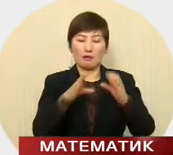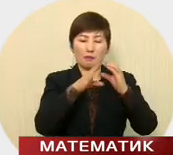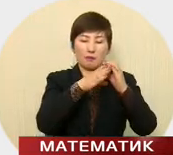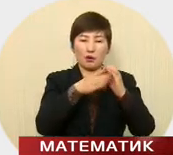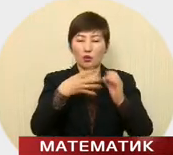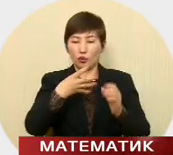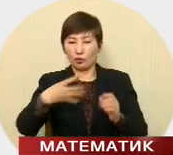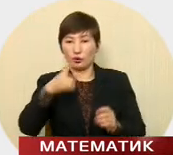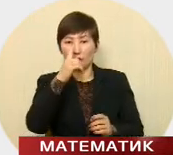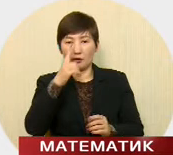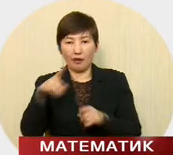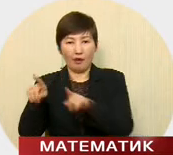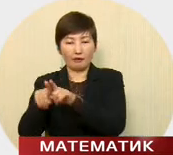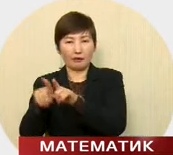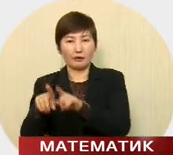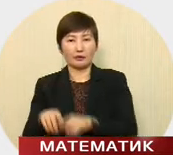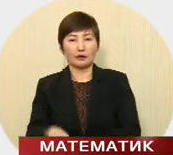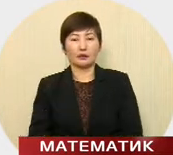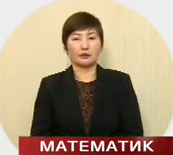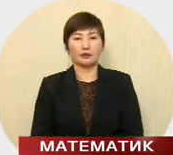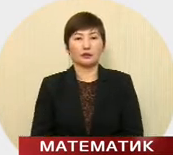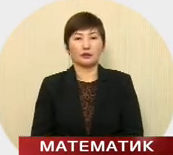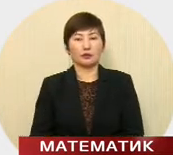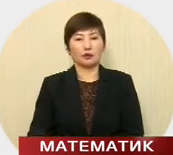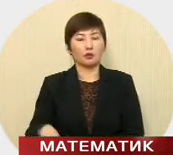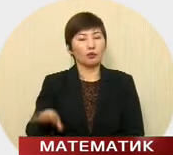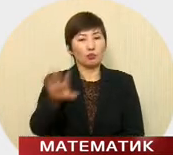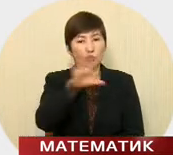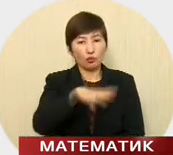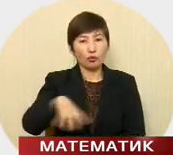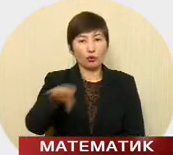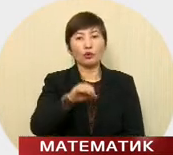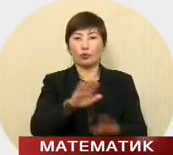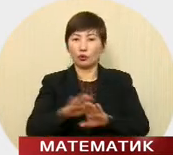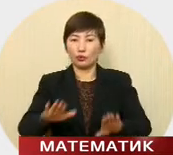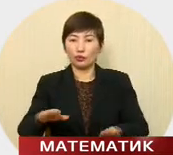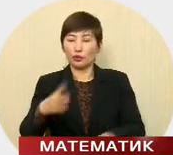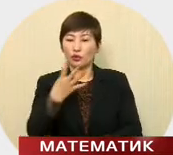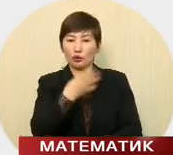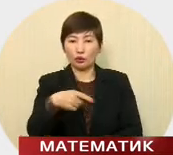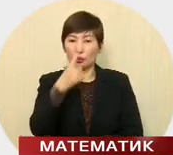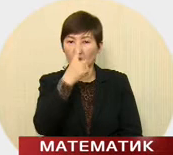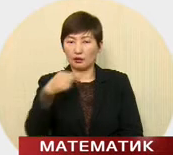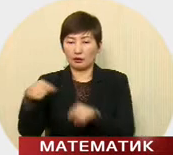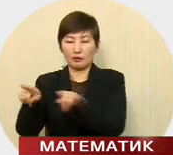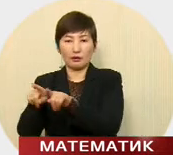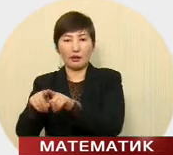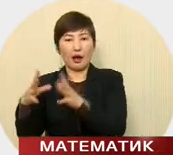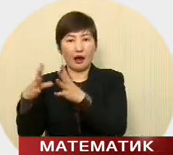байна. За тэгэхээр дугуйн 1/4 хэсэг буюу нийт сурагчдын 1/4 хэсэг маань 10 гэдгийг бид нэр энд өмнө олцсон байгаа. За